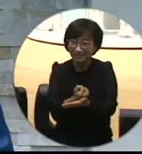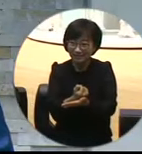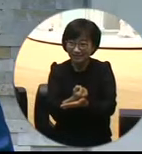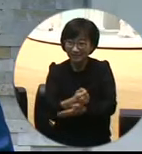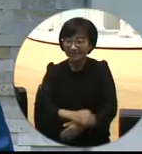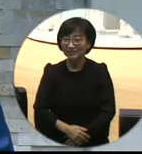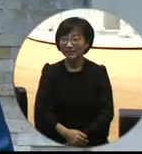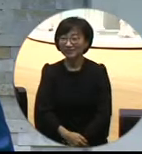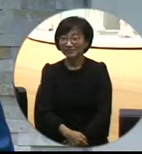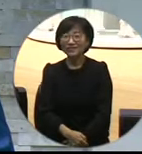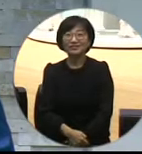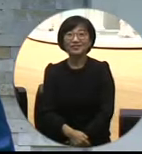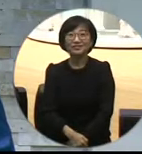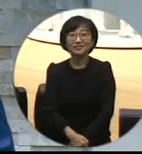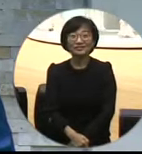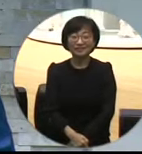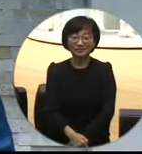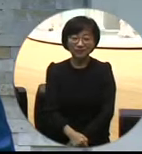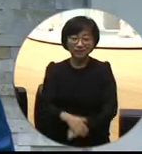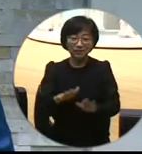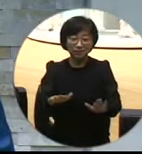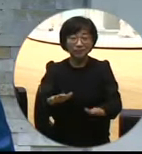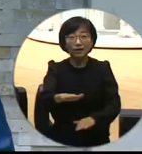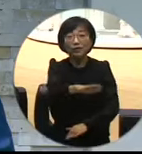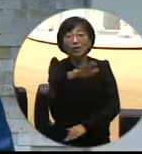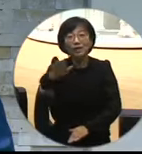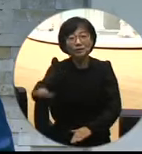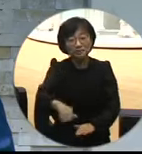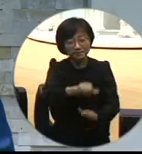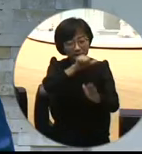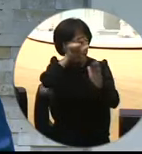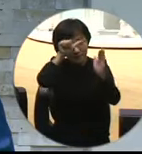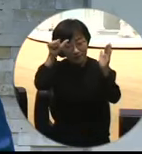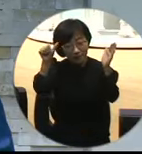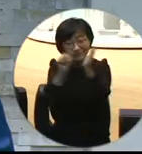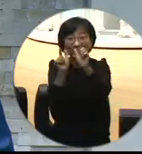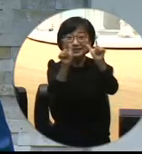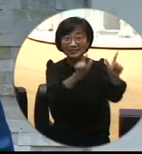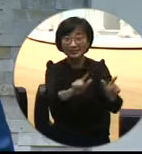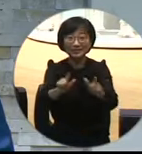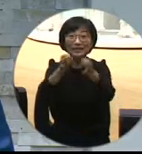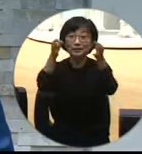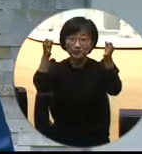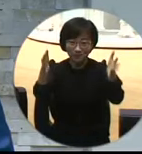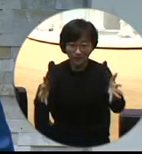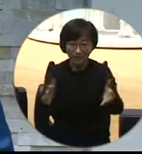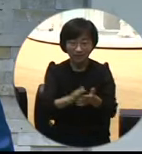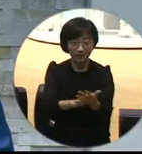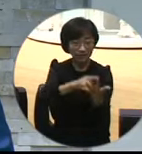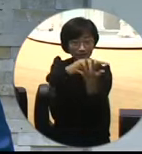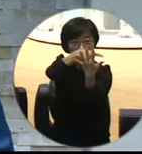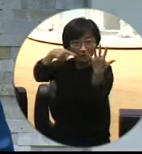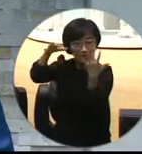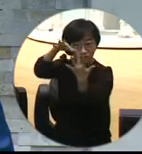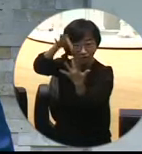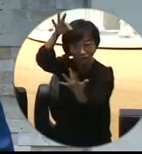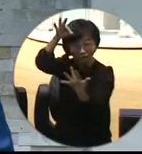해봤습니다. 우리가 인생을 살면서 어떤 선택을 하느냐. 제가